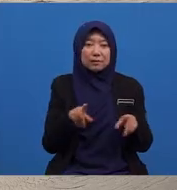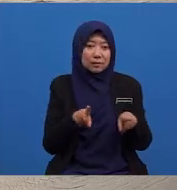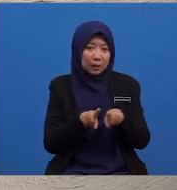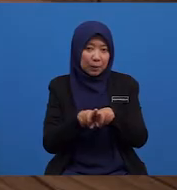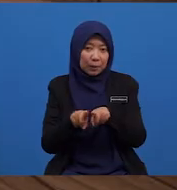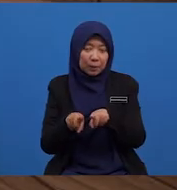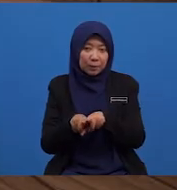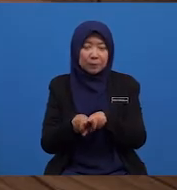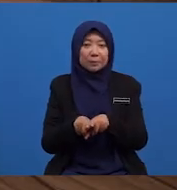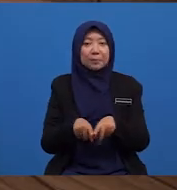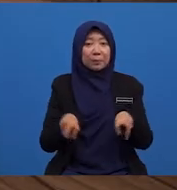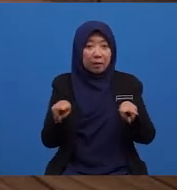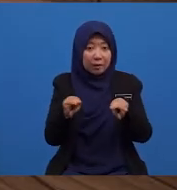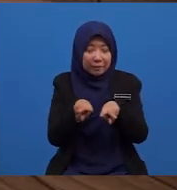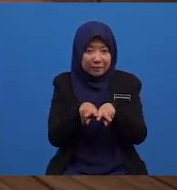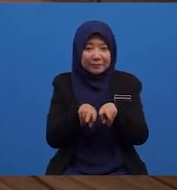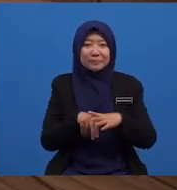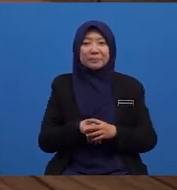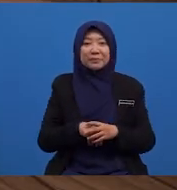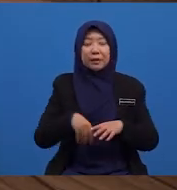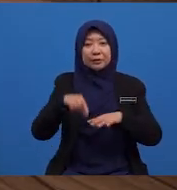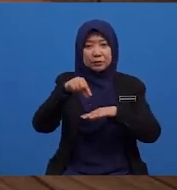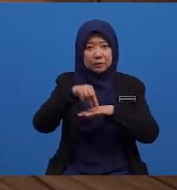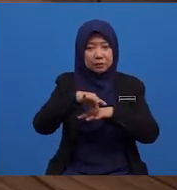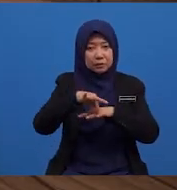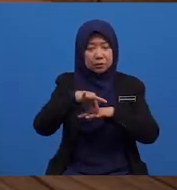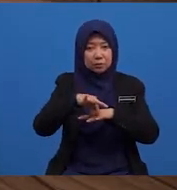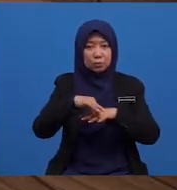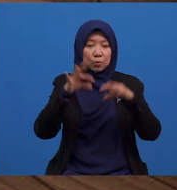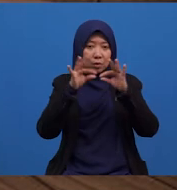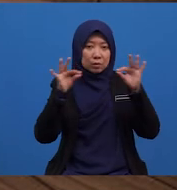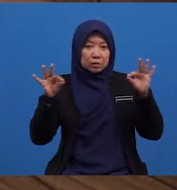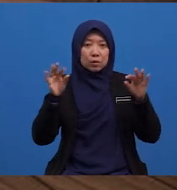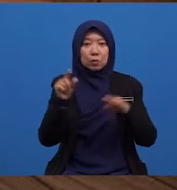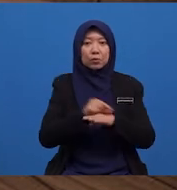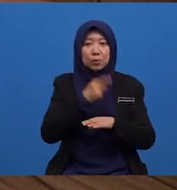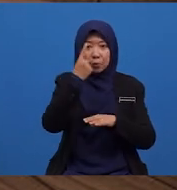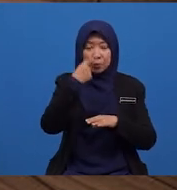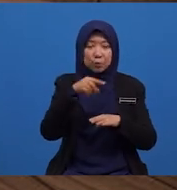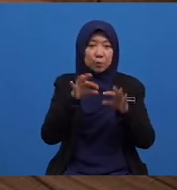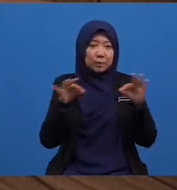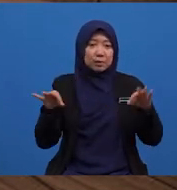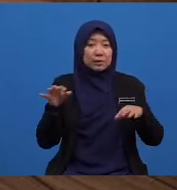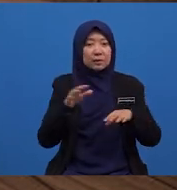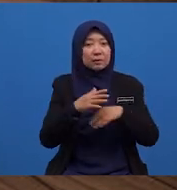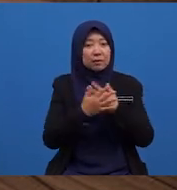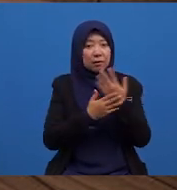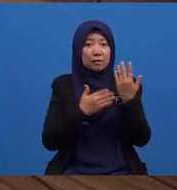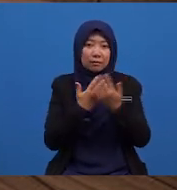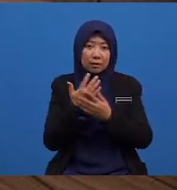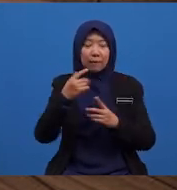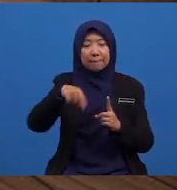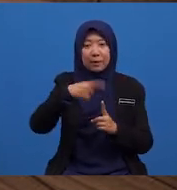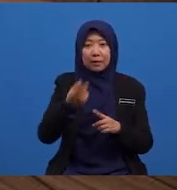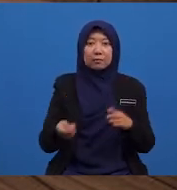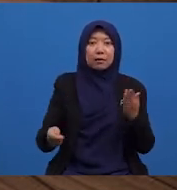padan. Cincin itu merupakan satu perhiasan yang digunakan untuk menghiasi tangan.